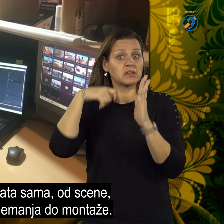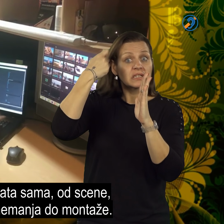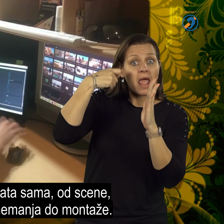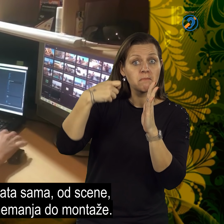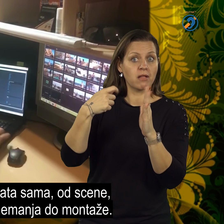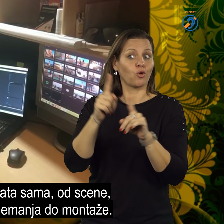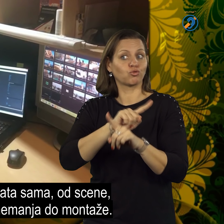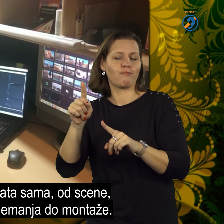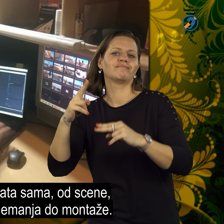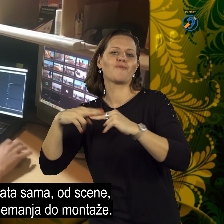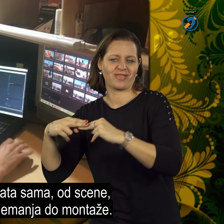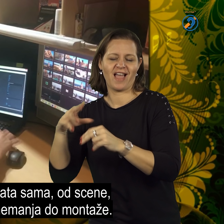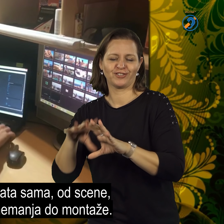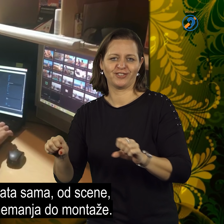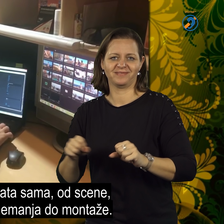montaže.